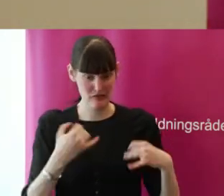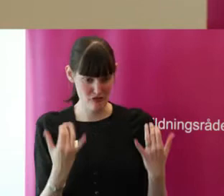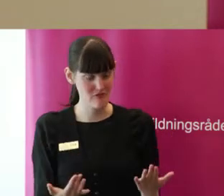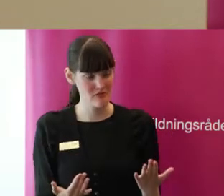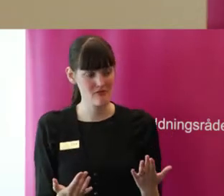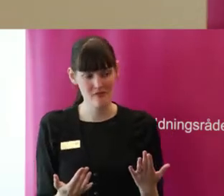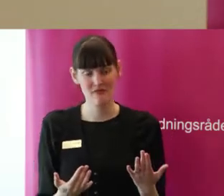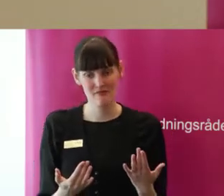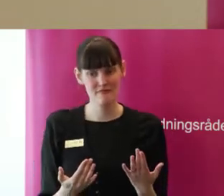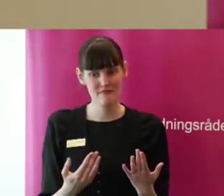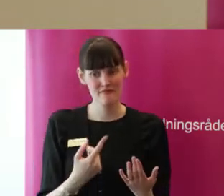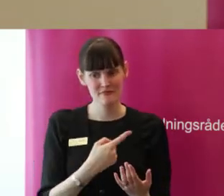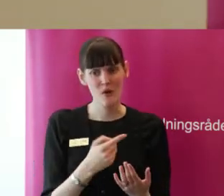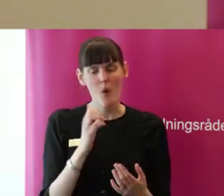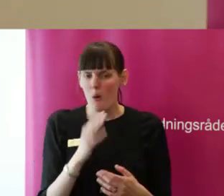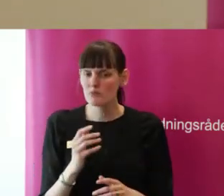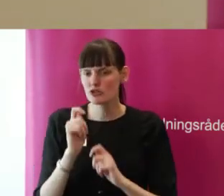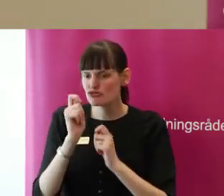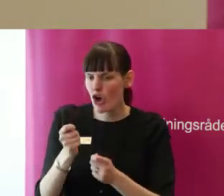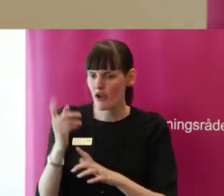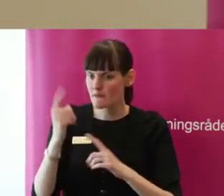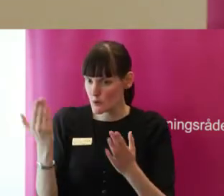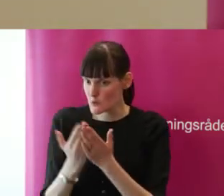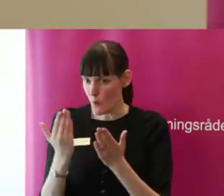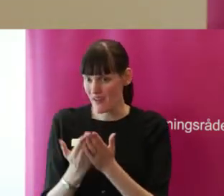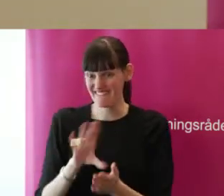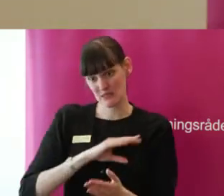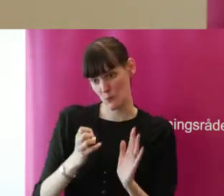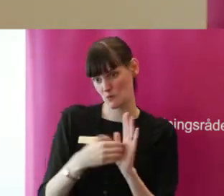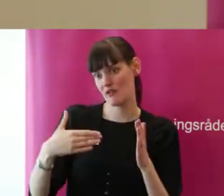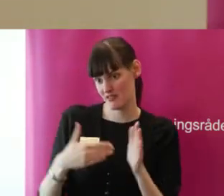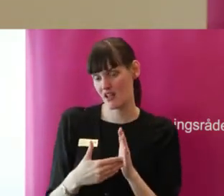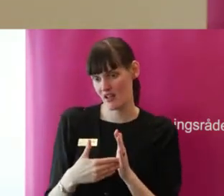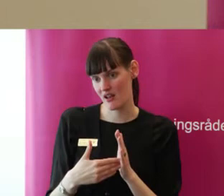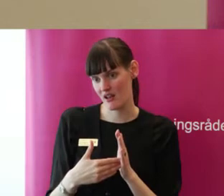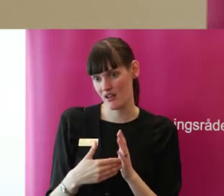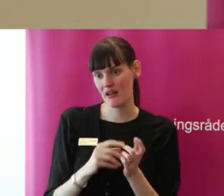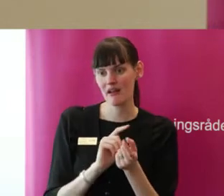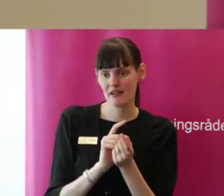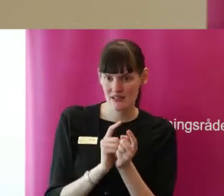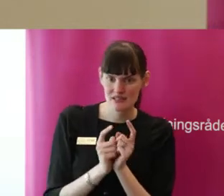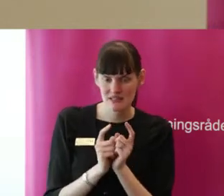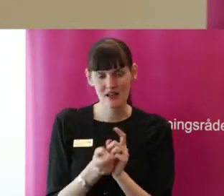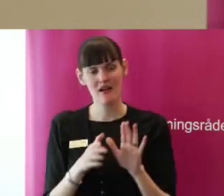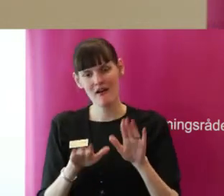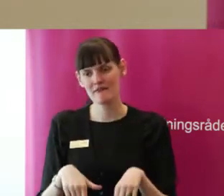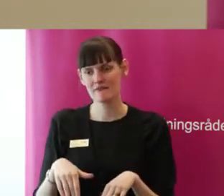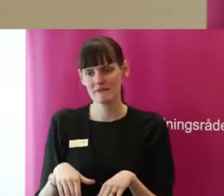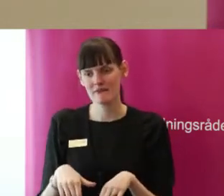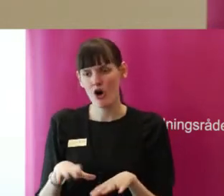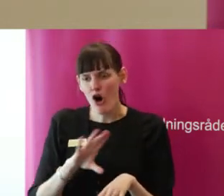är ju som att man söker till folkhögskola på grund av en viss anledning. Man har med sig bildningsideal mer än